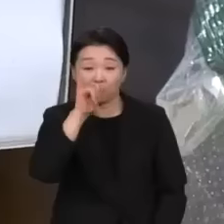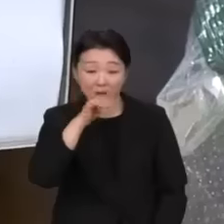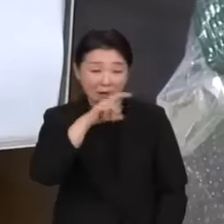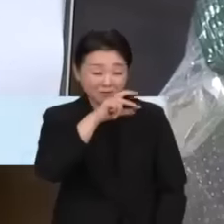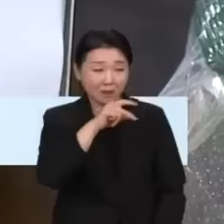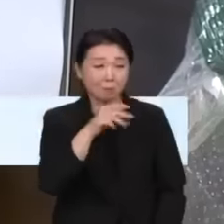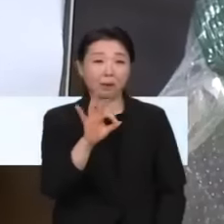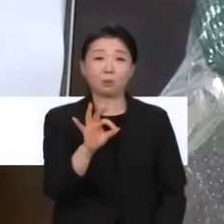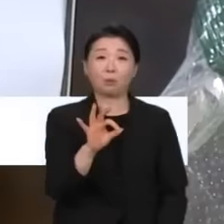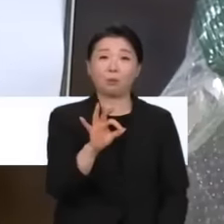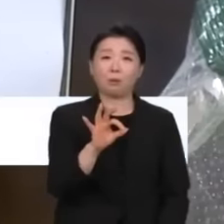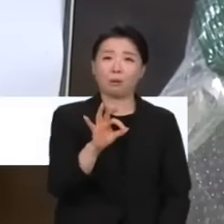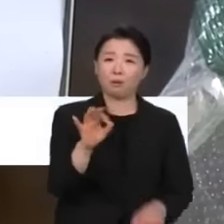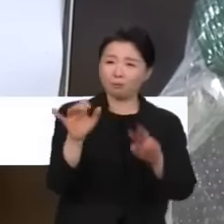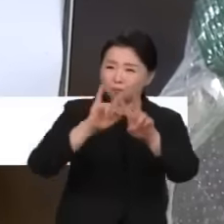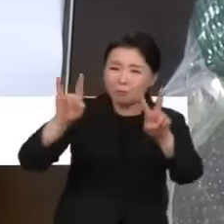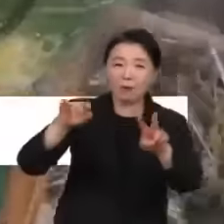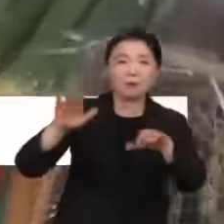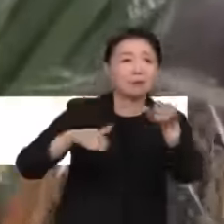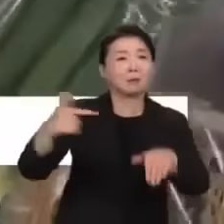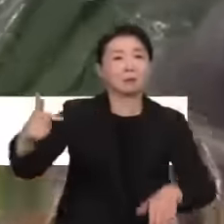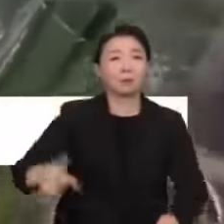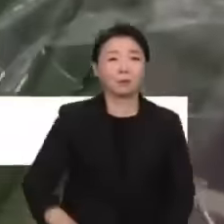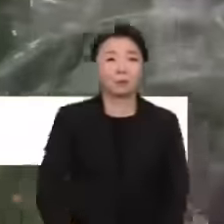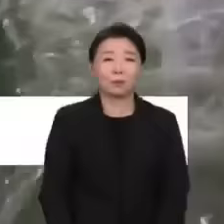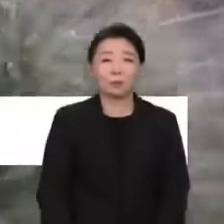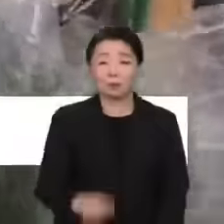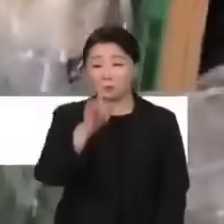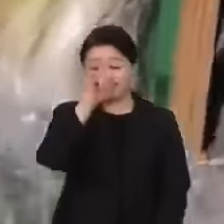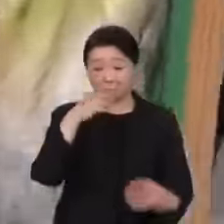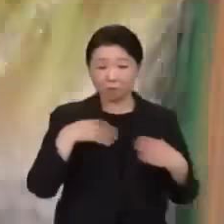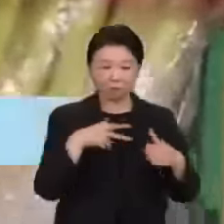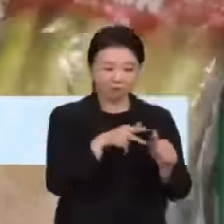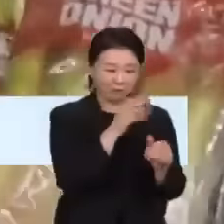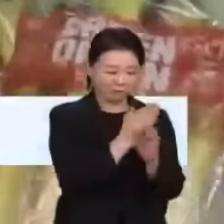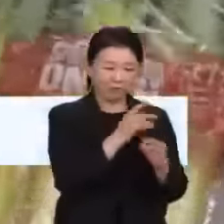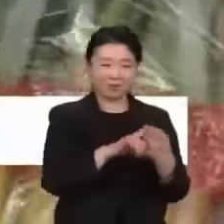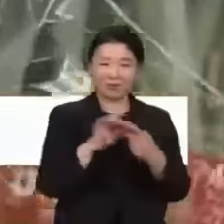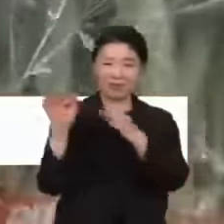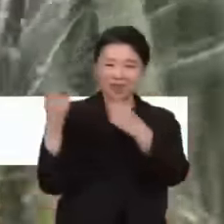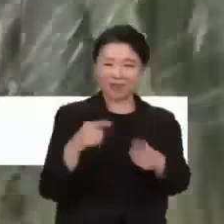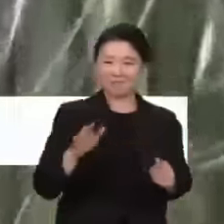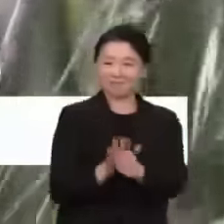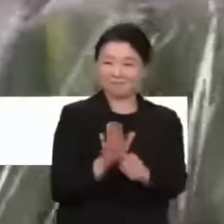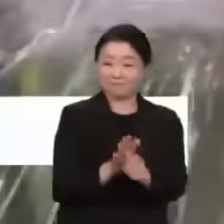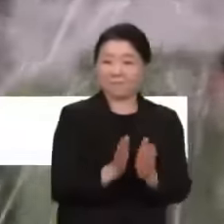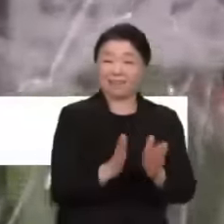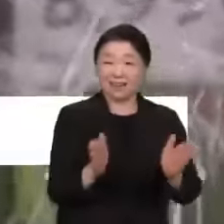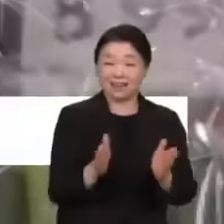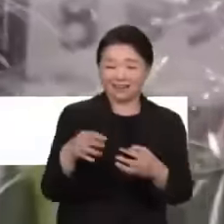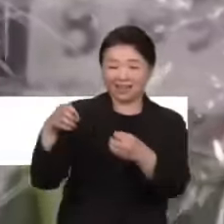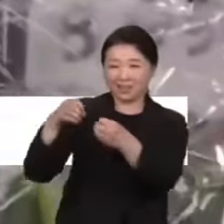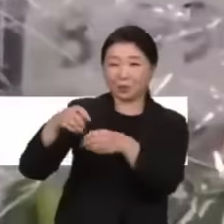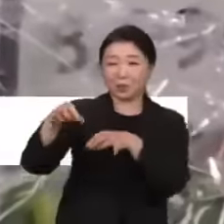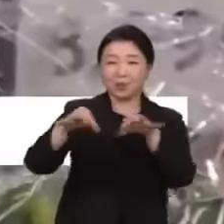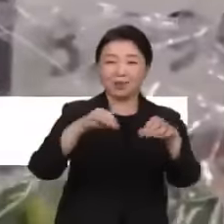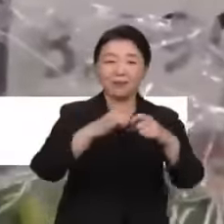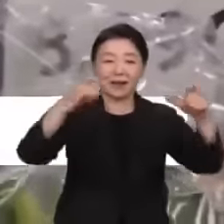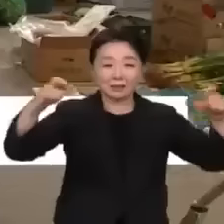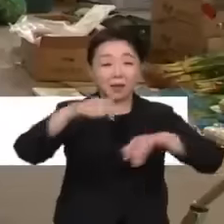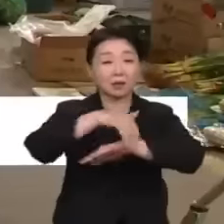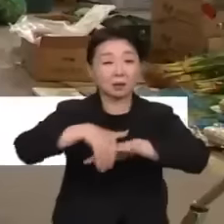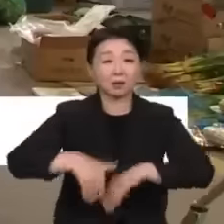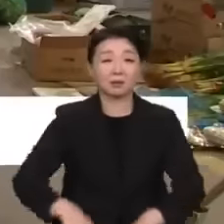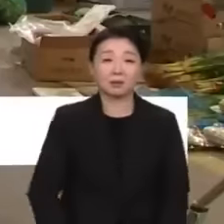가격과는 많게는 배에 넘게 차이납니다. 정부는 마트를 중심으로 할인 지원을 시작한 뒤 전통시장으로 확대한다는